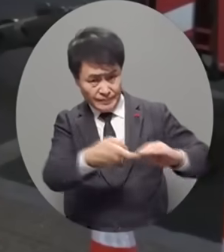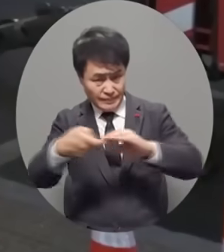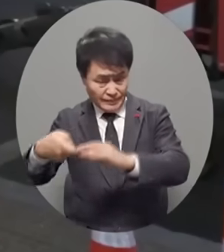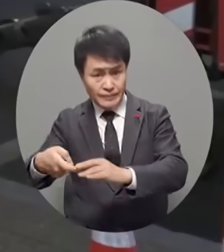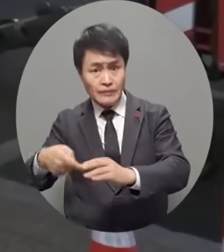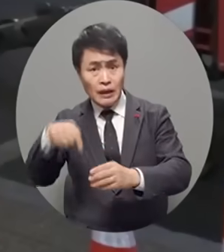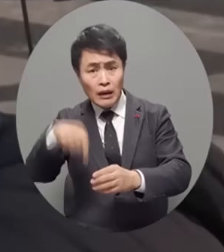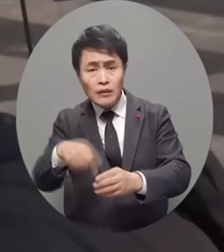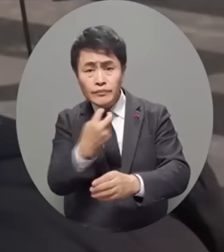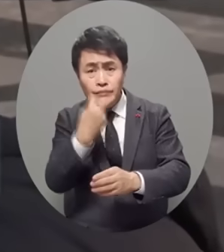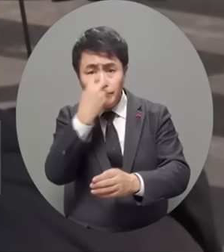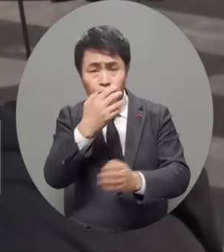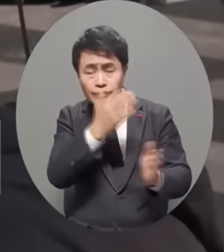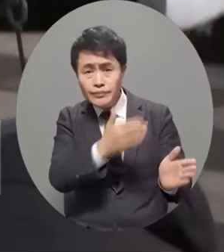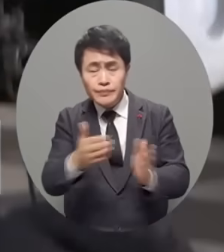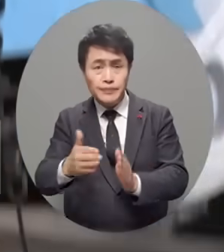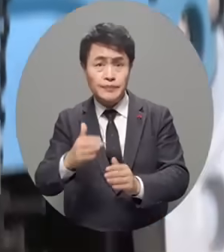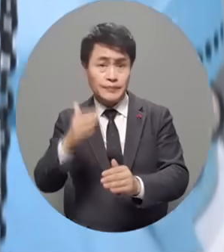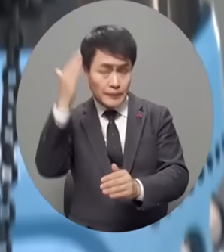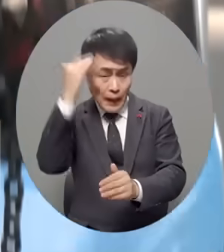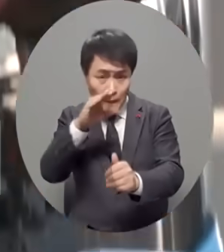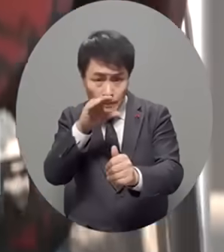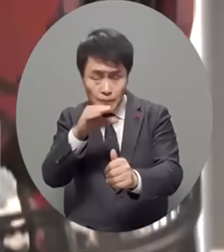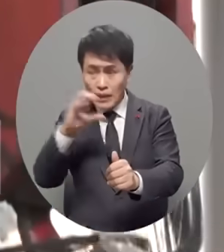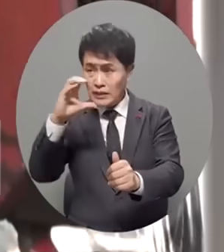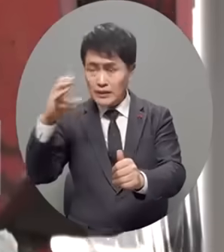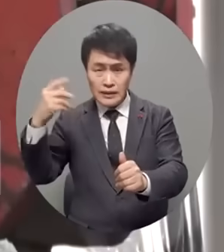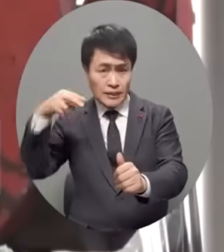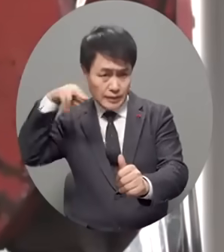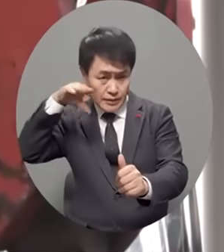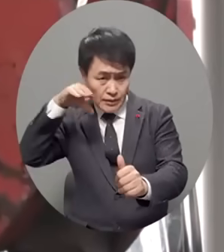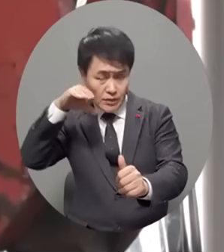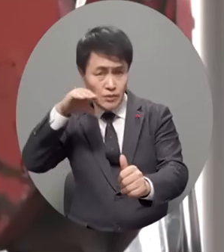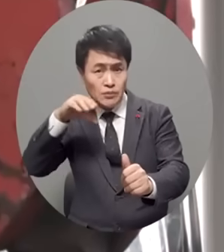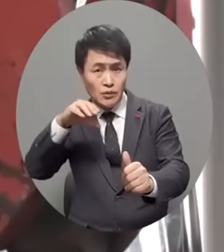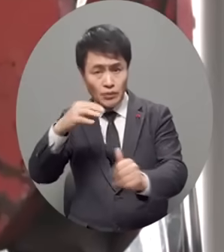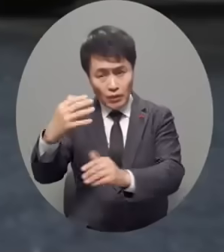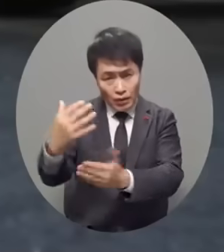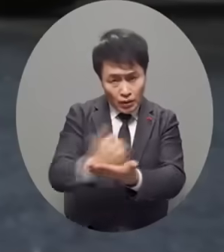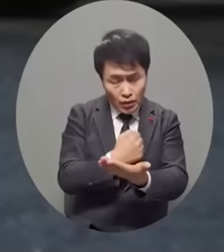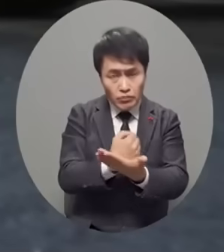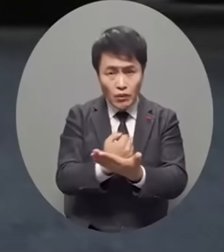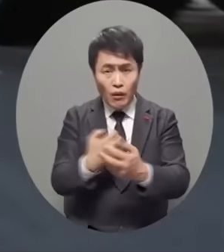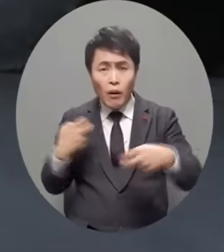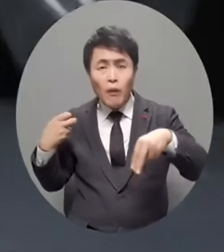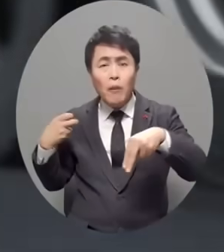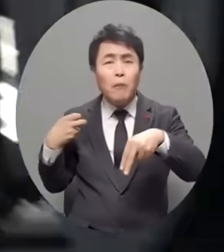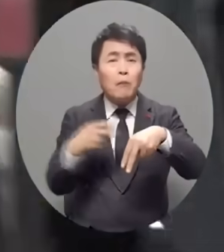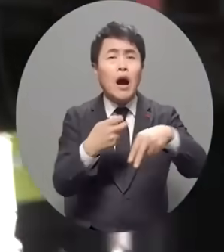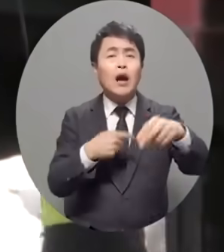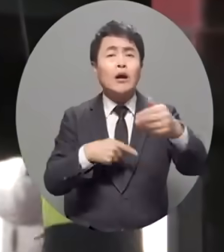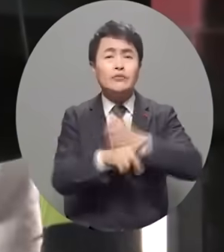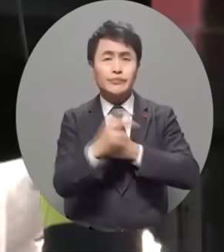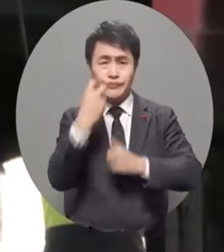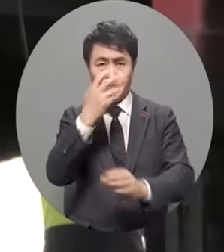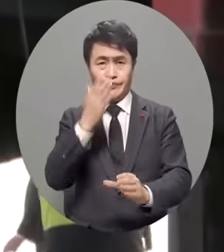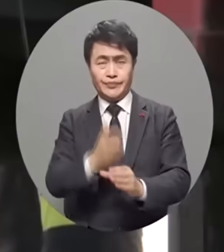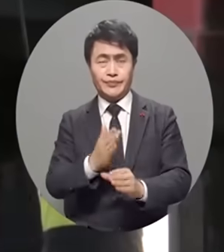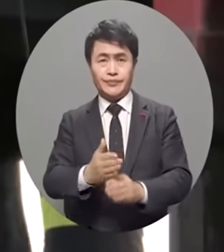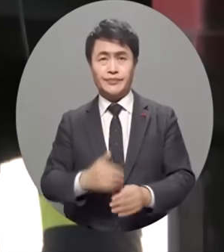정리하는 한편 블랙박스와 CCTV를 확보해 정확한 사고 원인을 조사하고 있습니다. MBC 뉴스 송재원입니다.